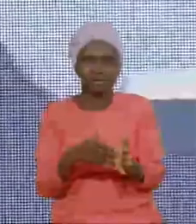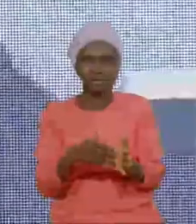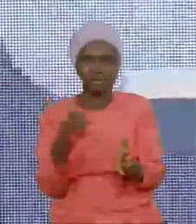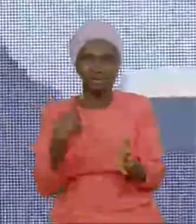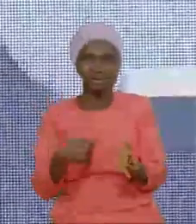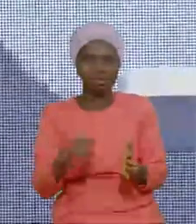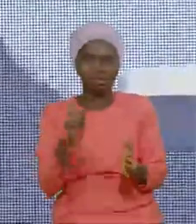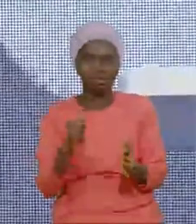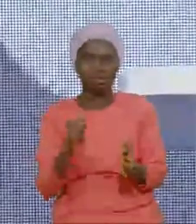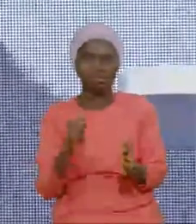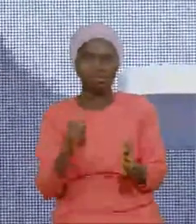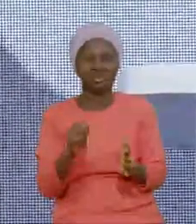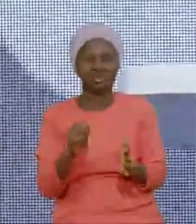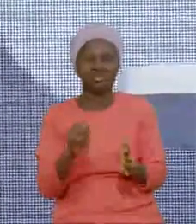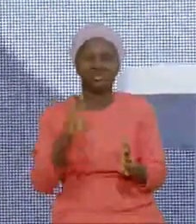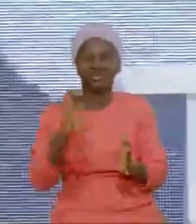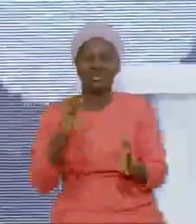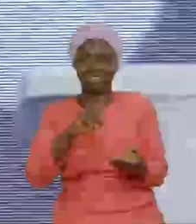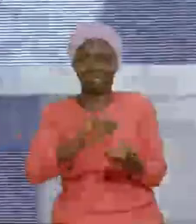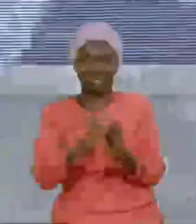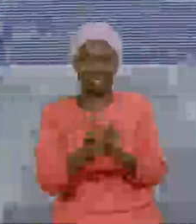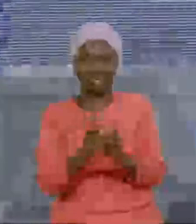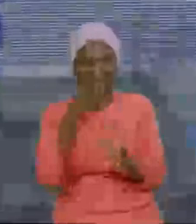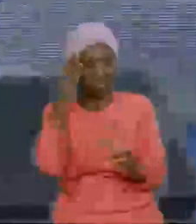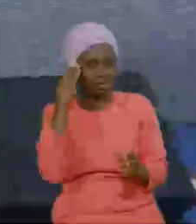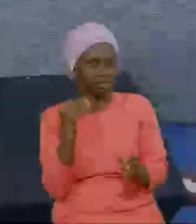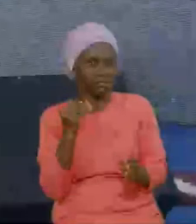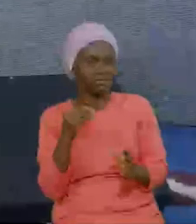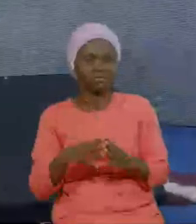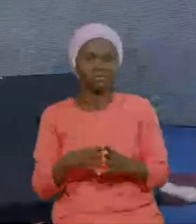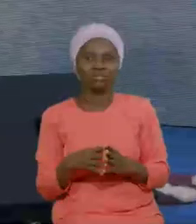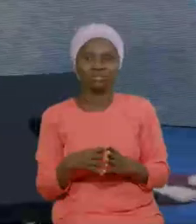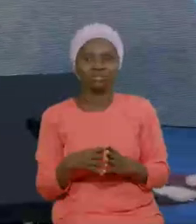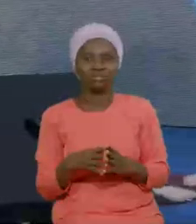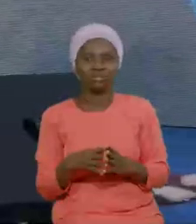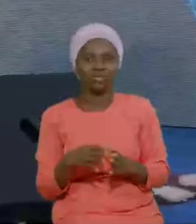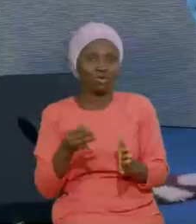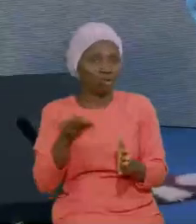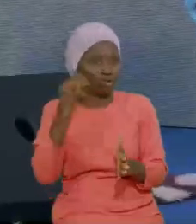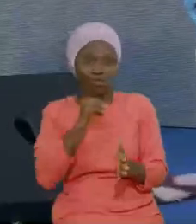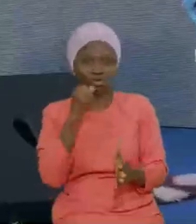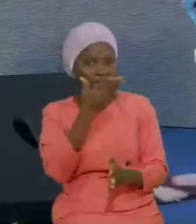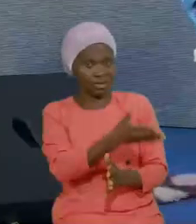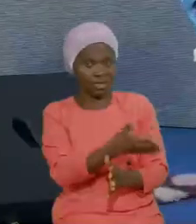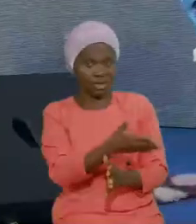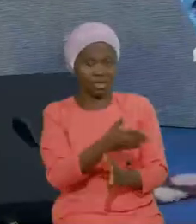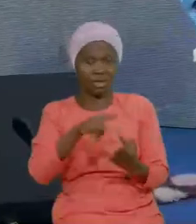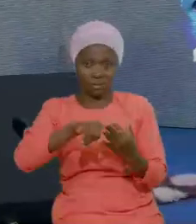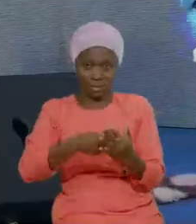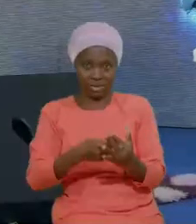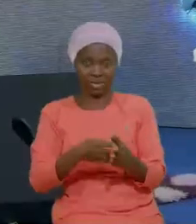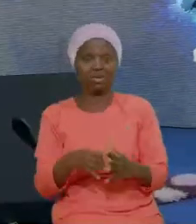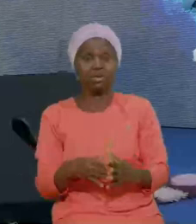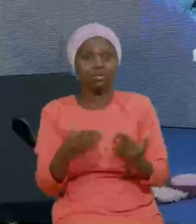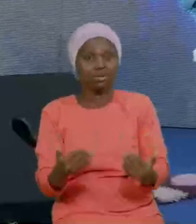we experience. Le changement qu'on espère. It wasn't there at the beginning. N'était pas là au début. Now we need